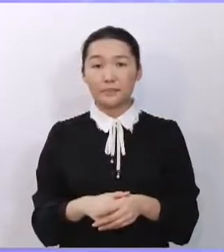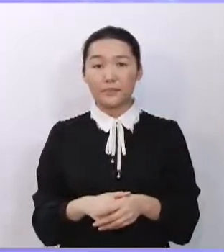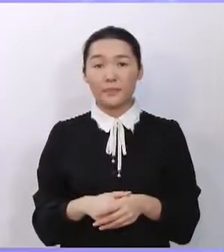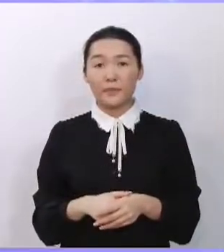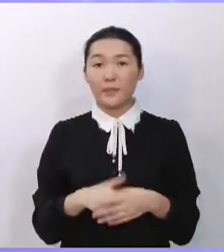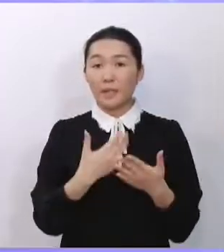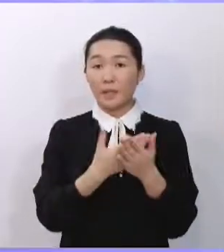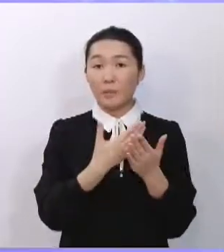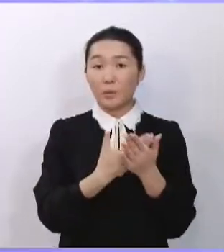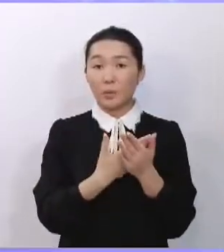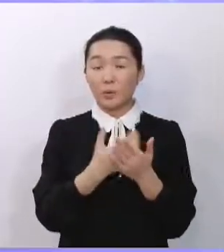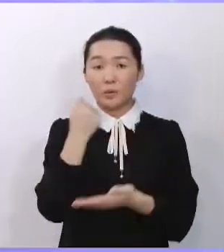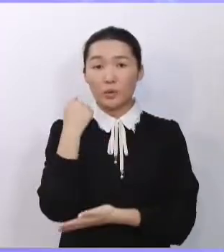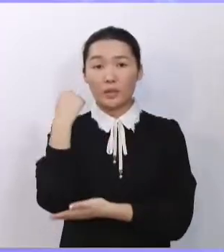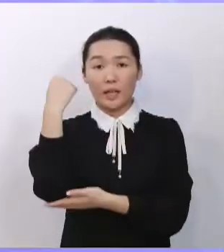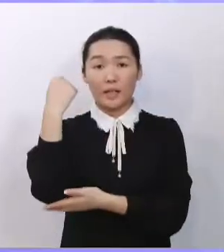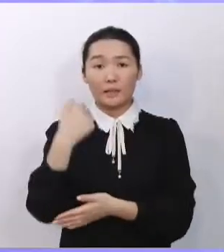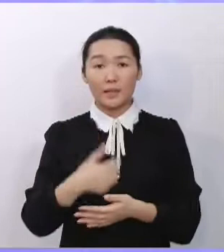Кеп үлгүсүнө таянгыла.